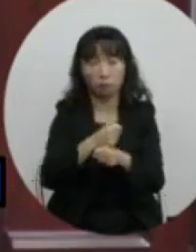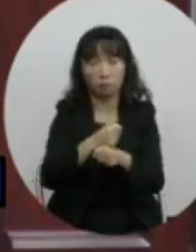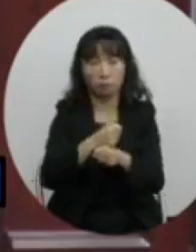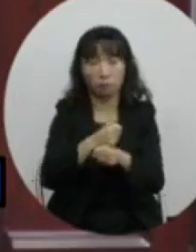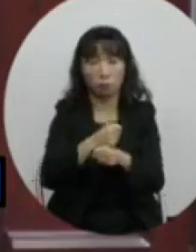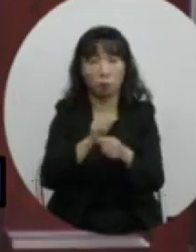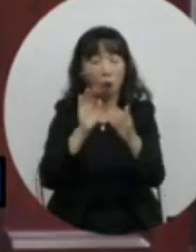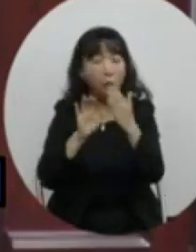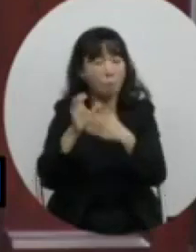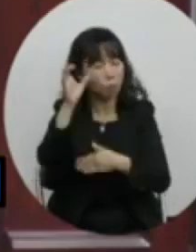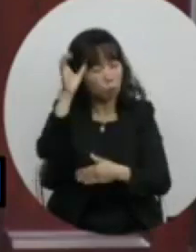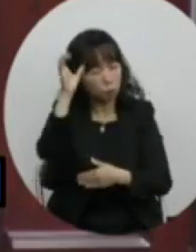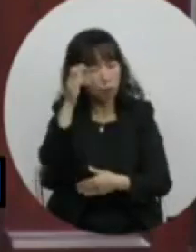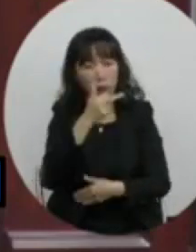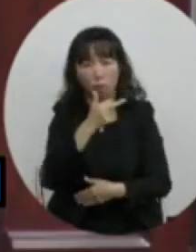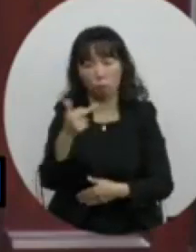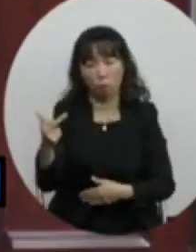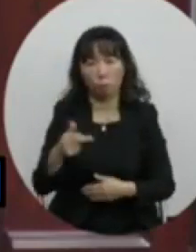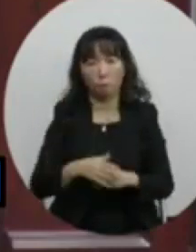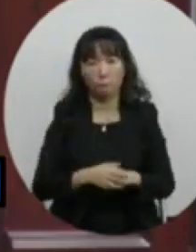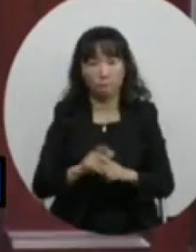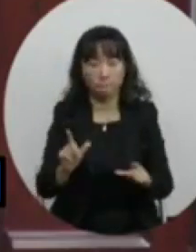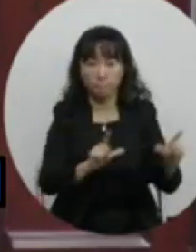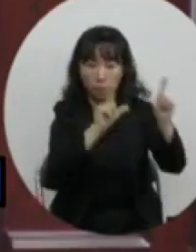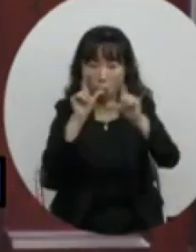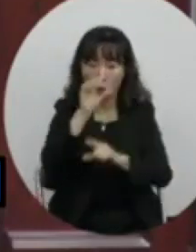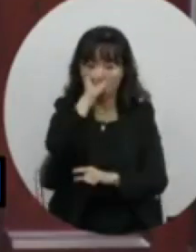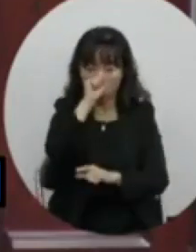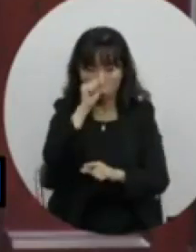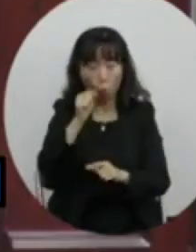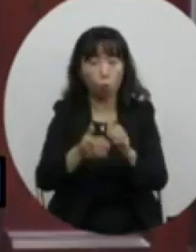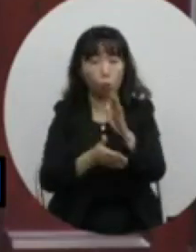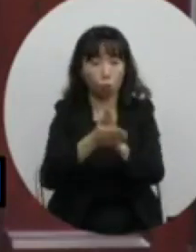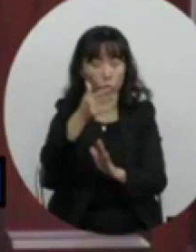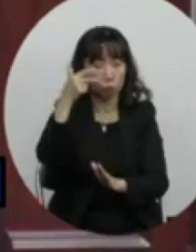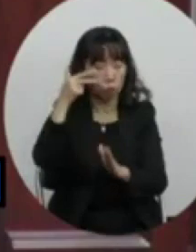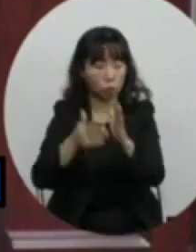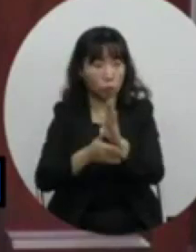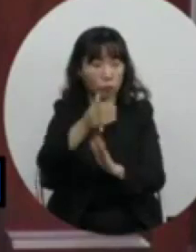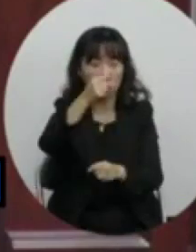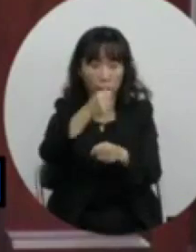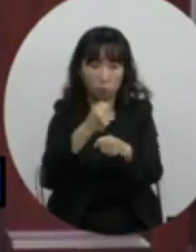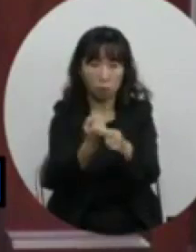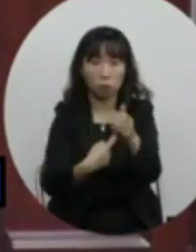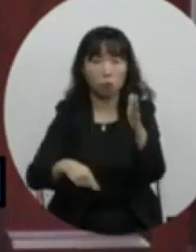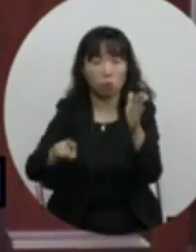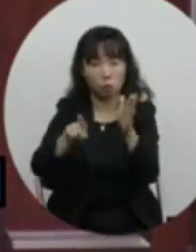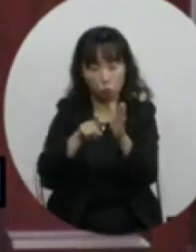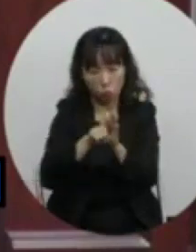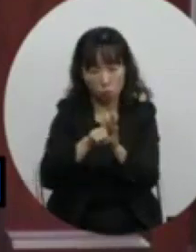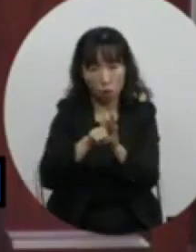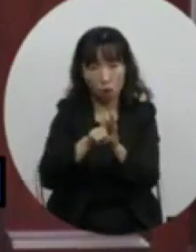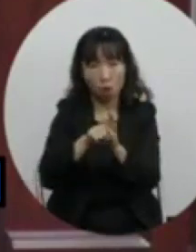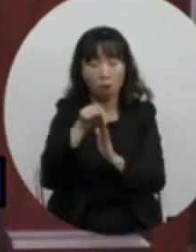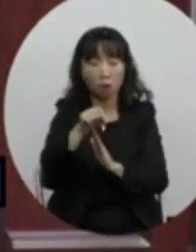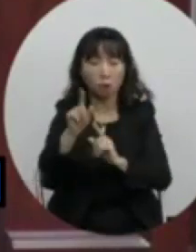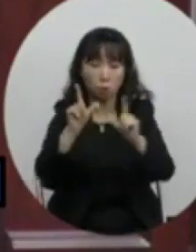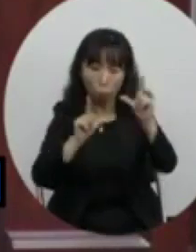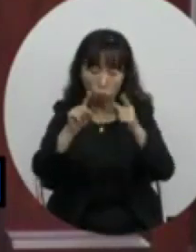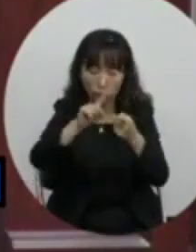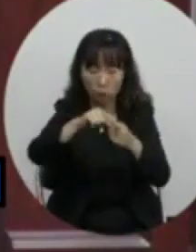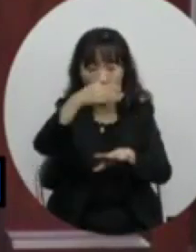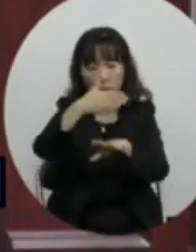좋고 기대됩니다. 살기 좋은 도시 여주시를 만들기 위해 고군분투하시는 의지와 자세에 대해